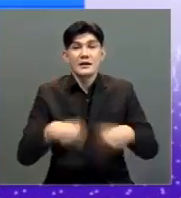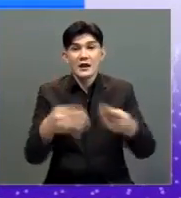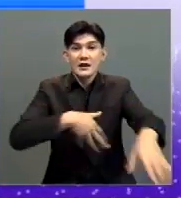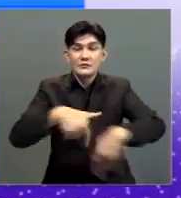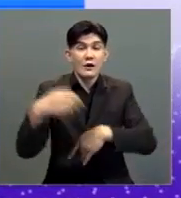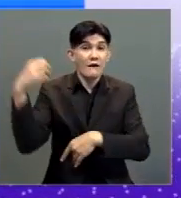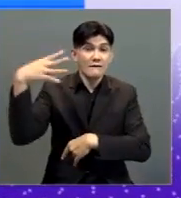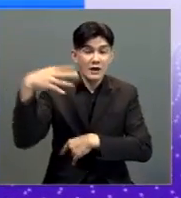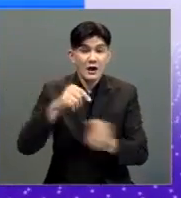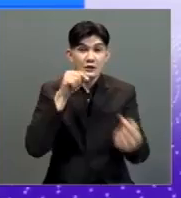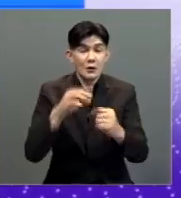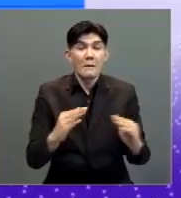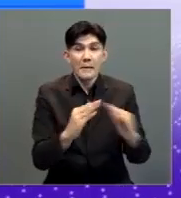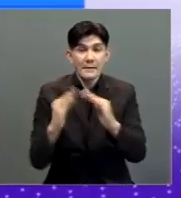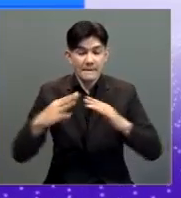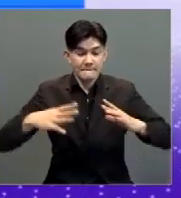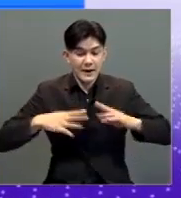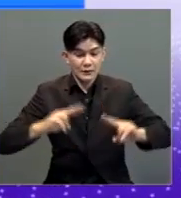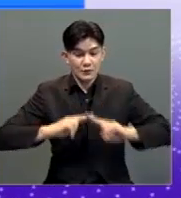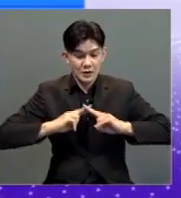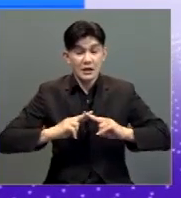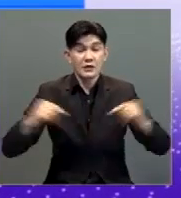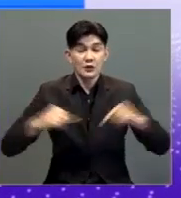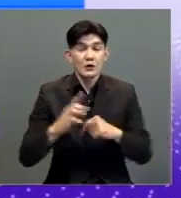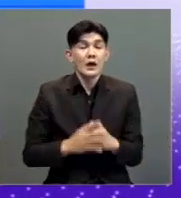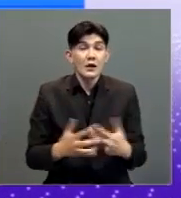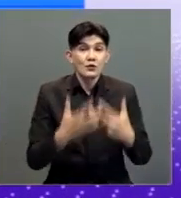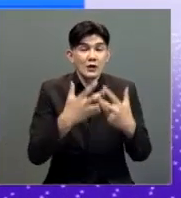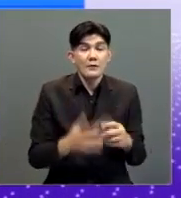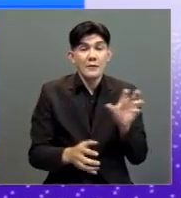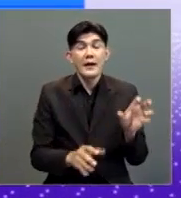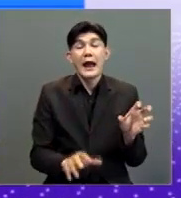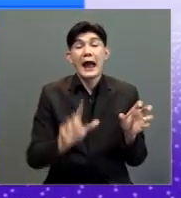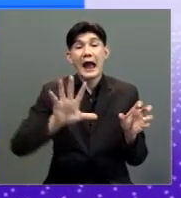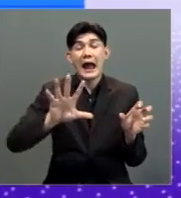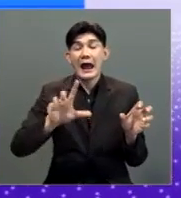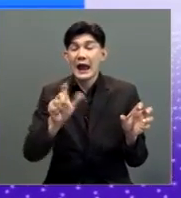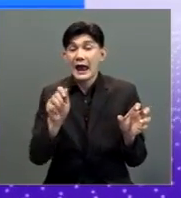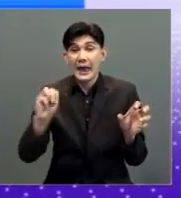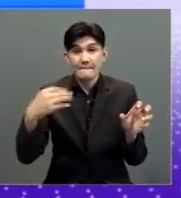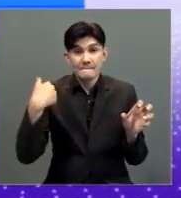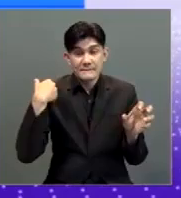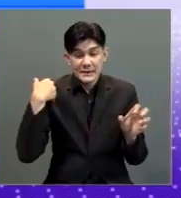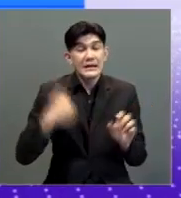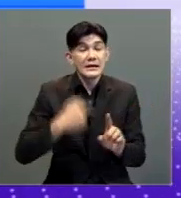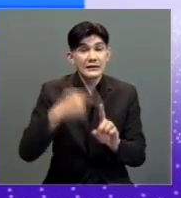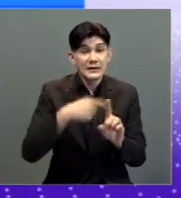นผู้ใช้ไฟประเภทบ้านอยู่อาศัยที่ติดตั้งมิเตอร์ไม่เกิน5แอมป์จาก50หน่วยต่